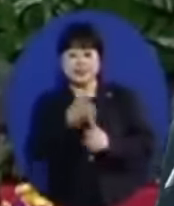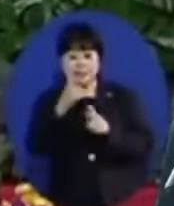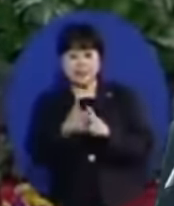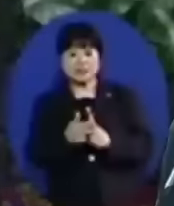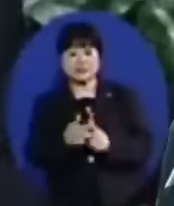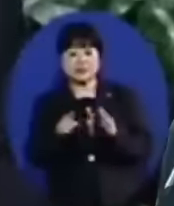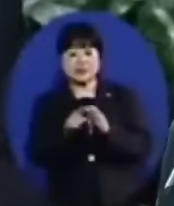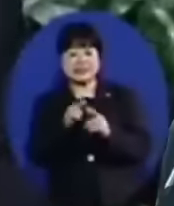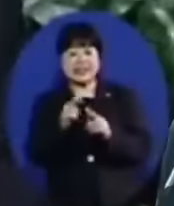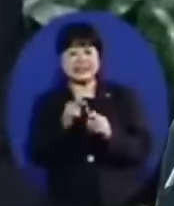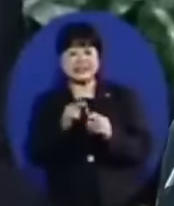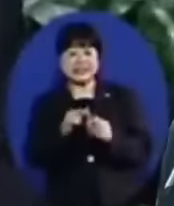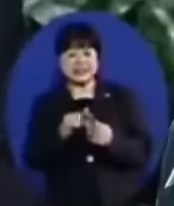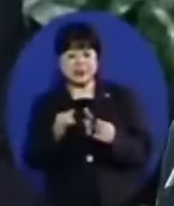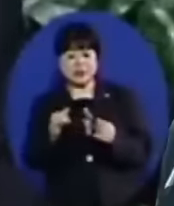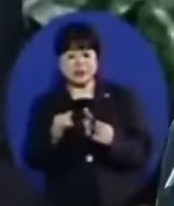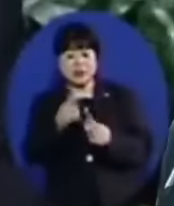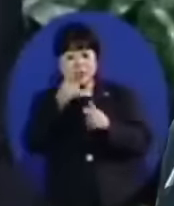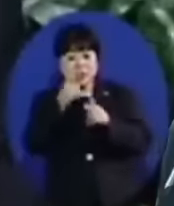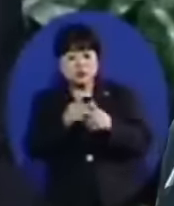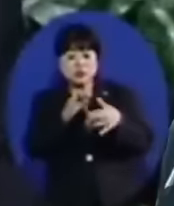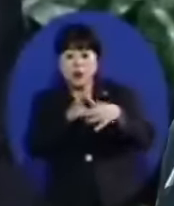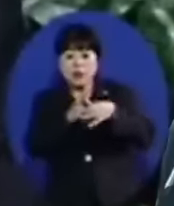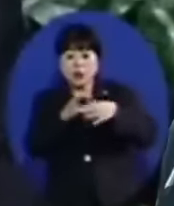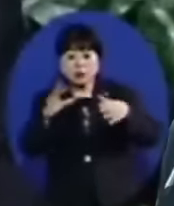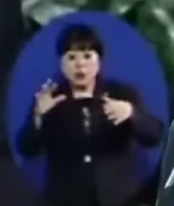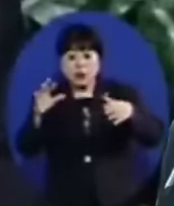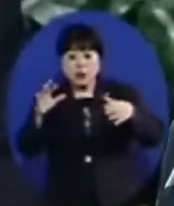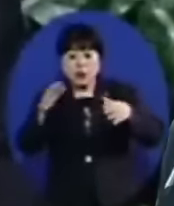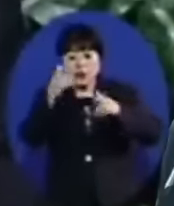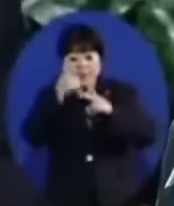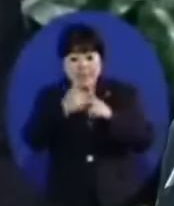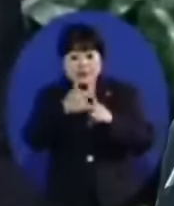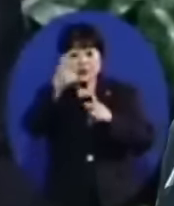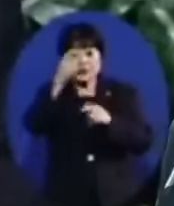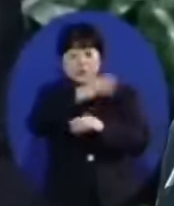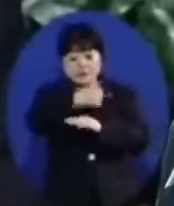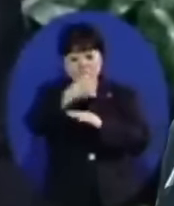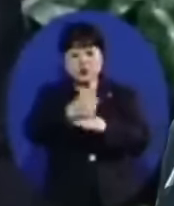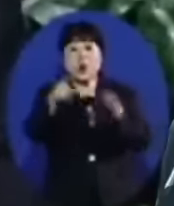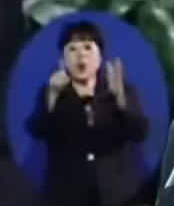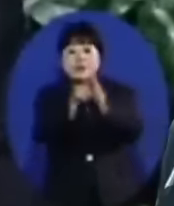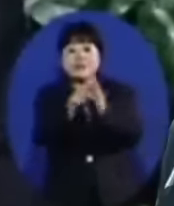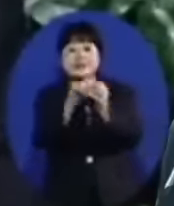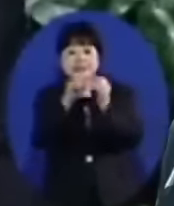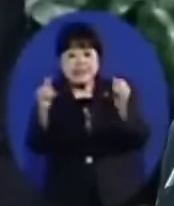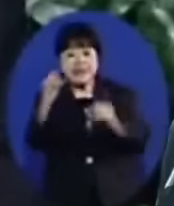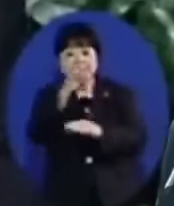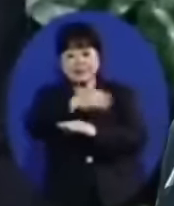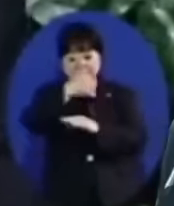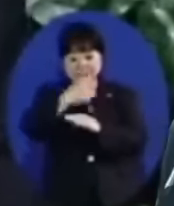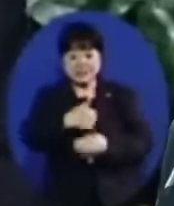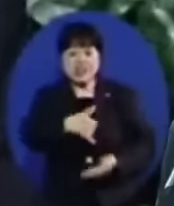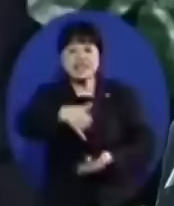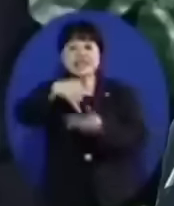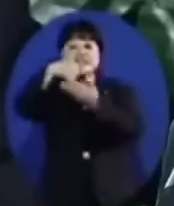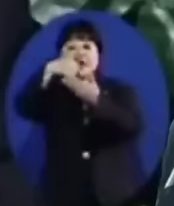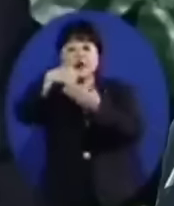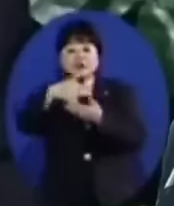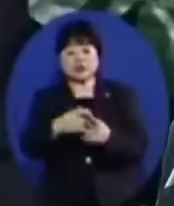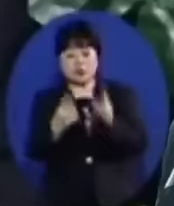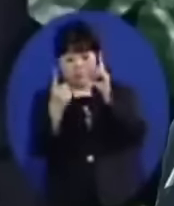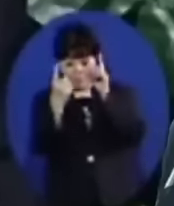예수를 안 믿는 사람은 그리스도와 무관하지만 예수 그리스도를 믿는 사람은 그리스도를 인격적으로